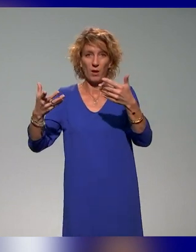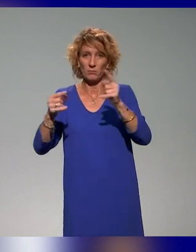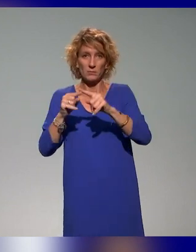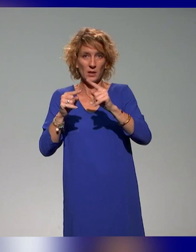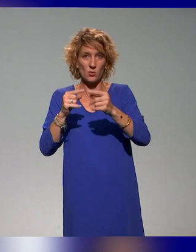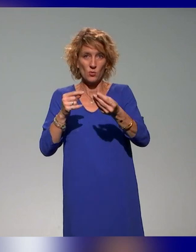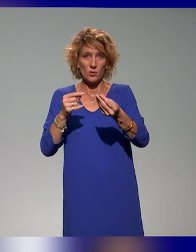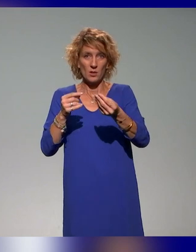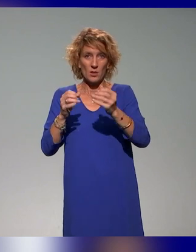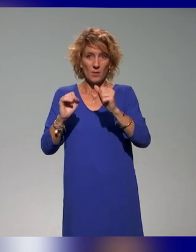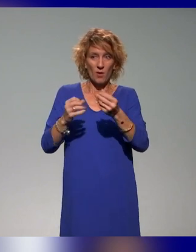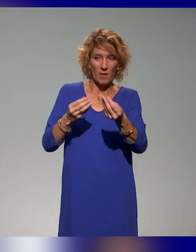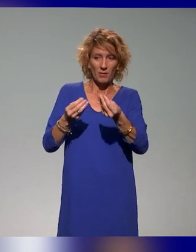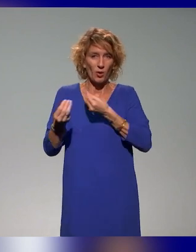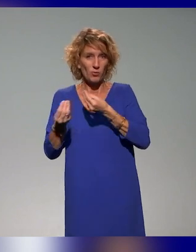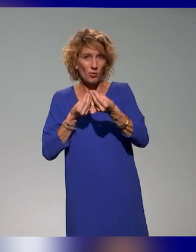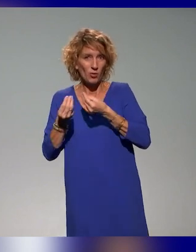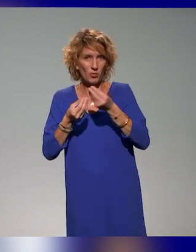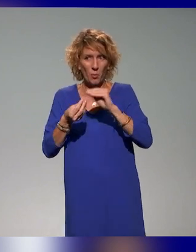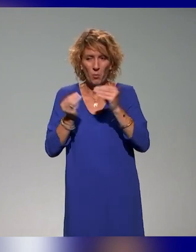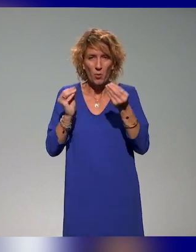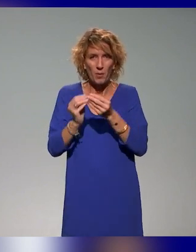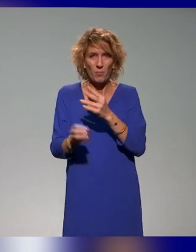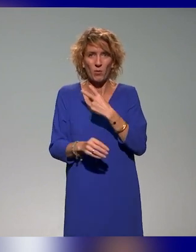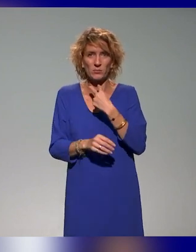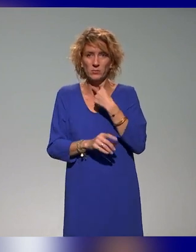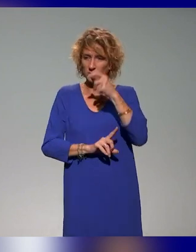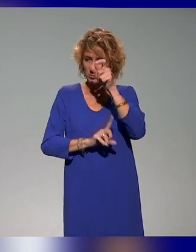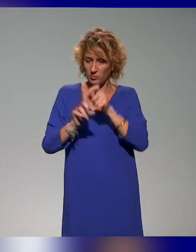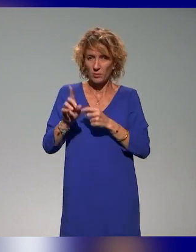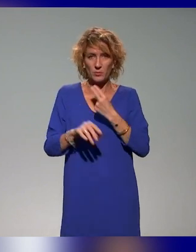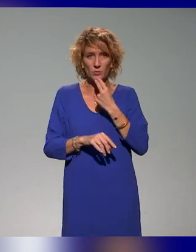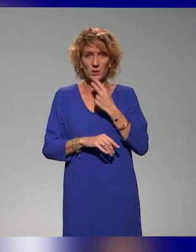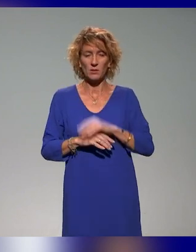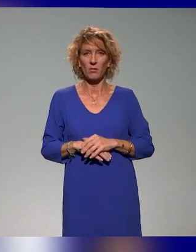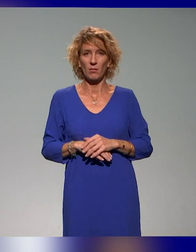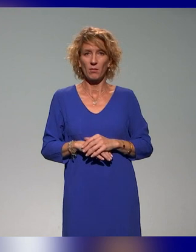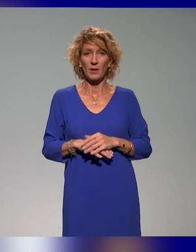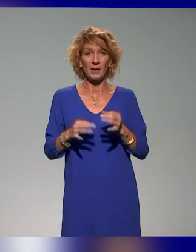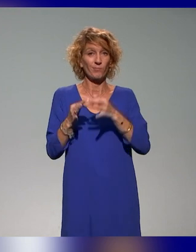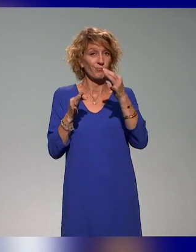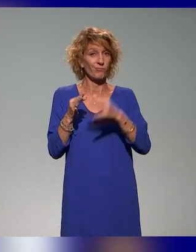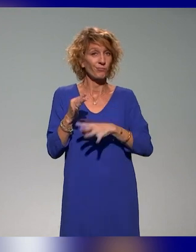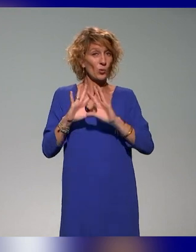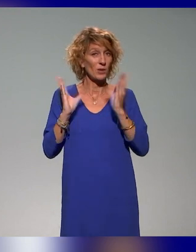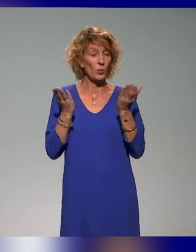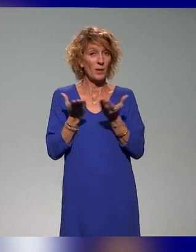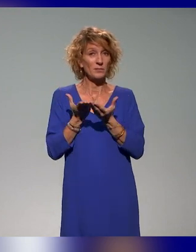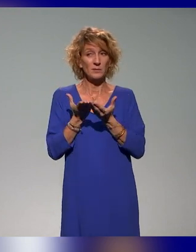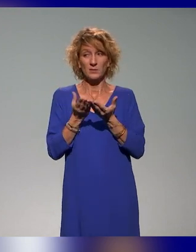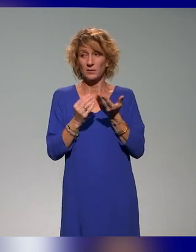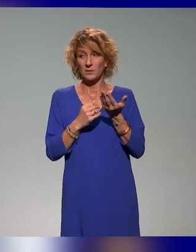poser problème à une personne utilisatrice. Et en fait, le constat global,